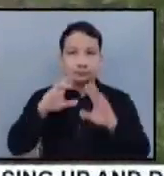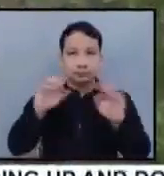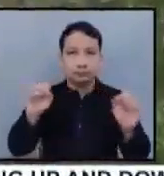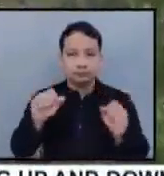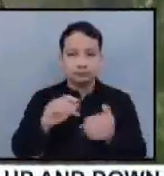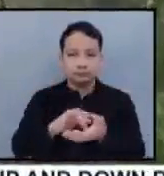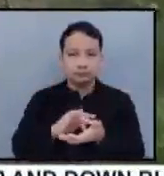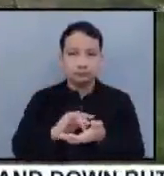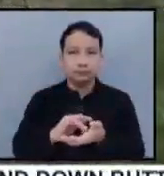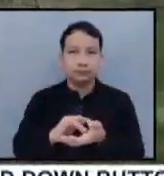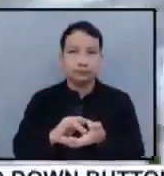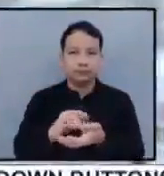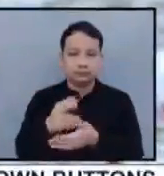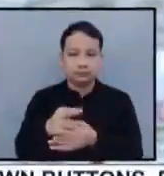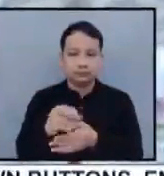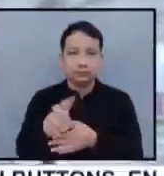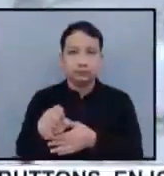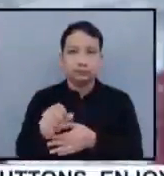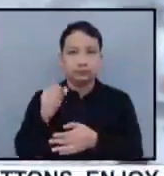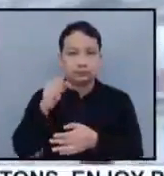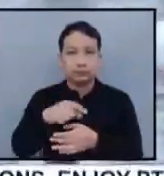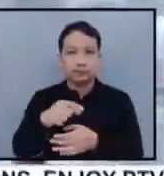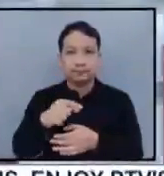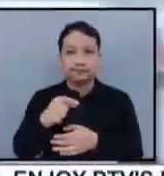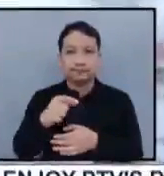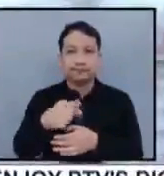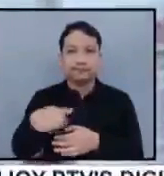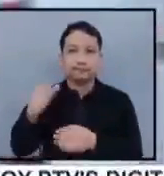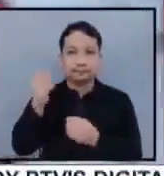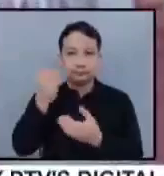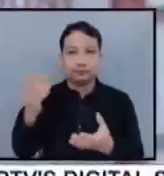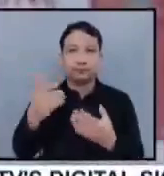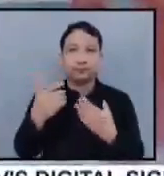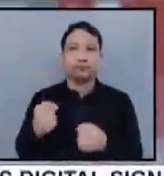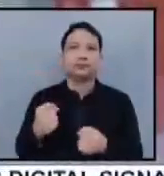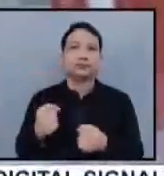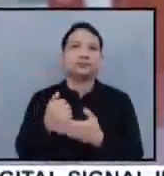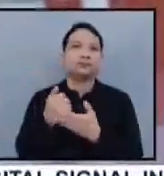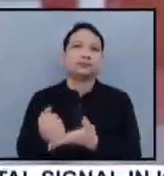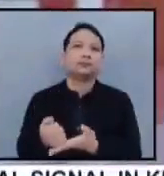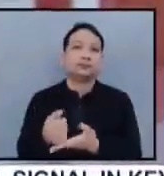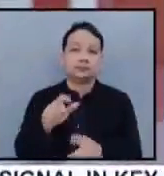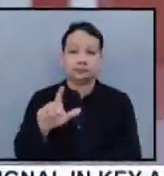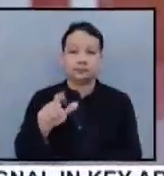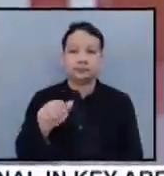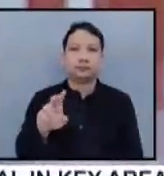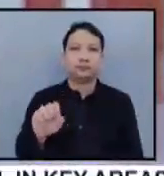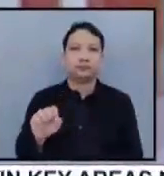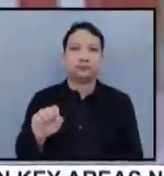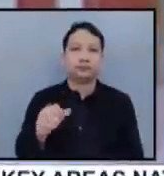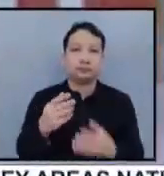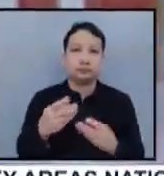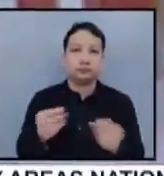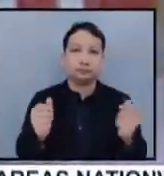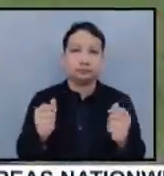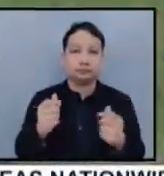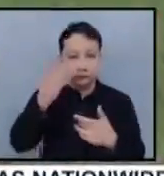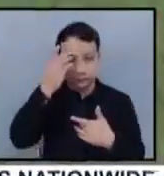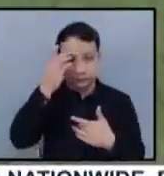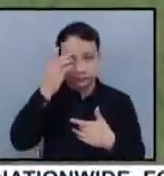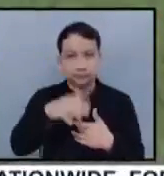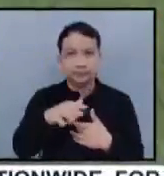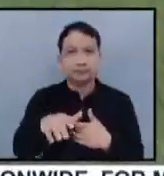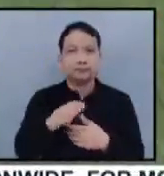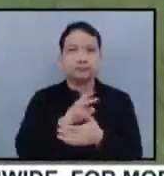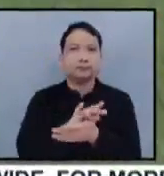Corp, sister company ng farm, napatunayan na malaki ang tulong ng Lagundi para maibsan ang mga sintomas ng COVID-19.